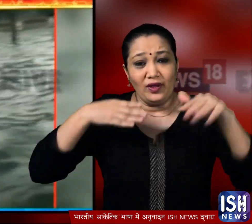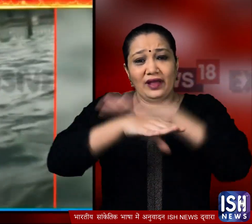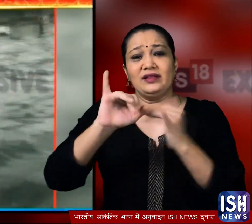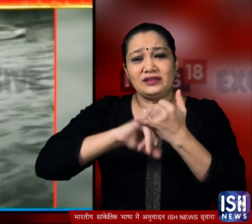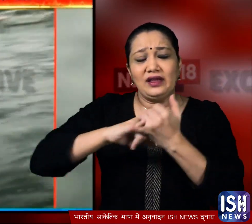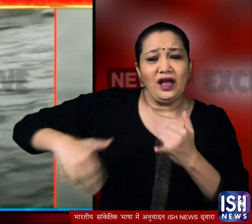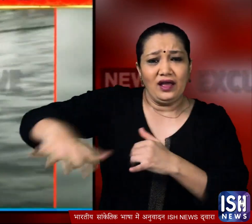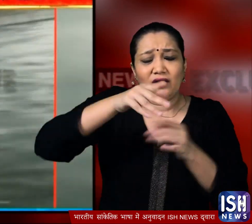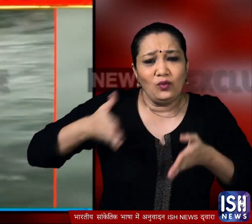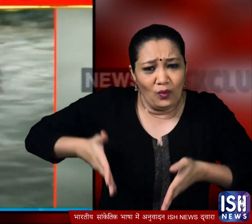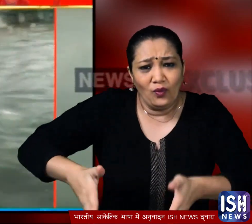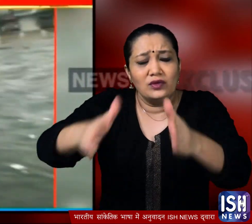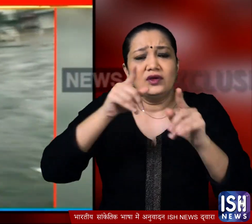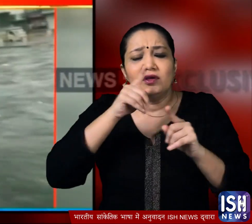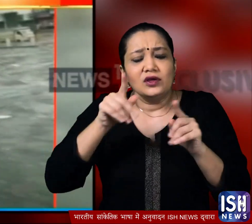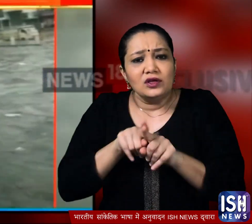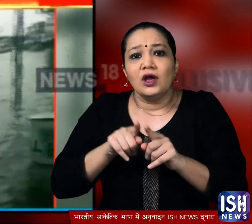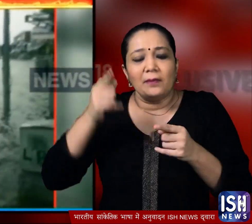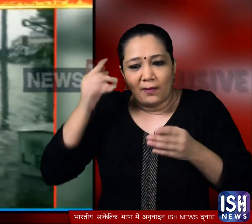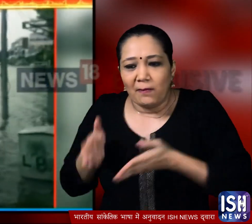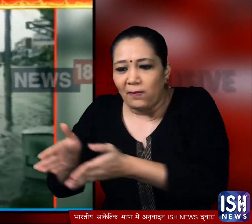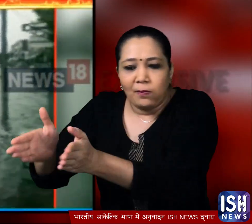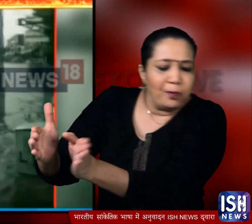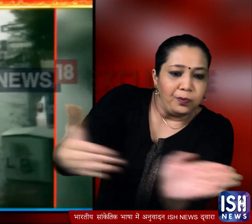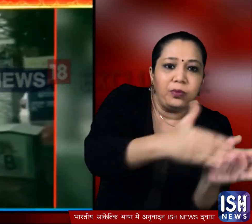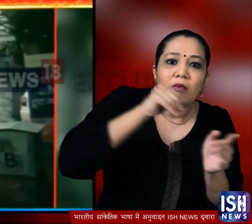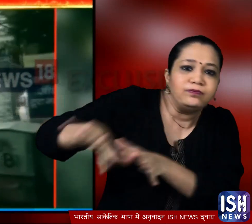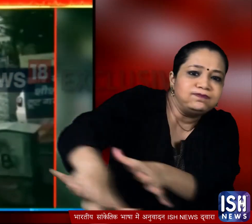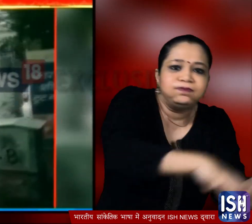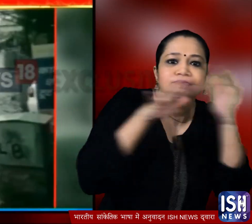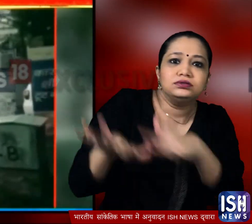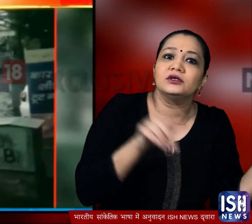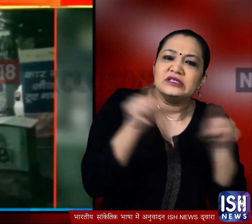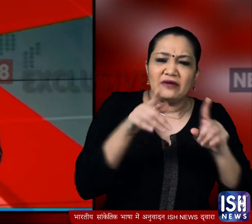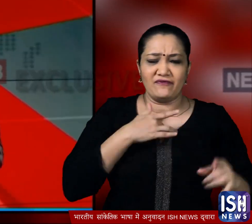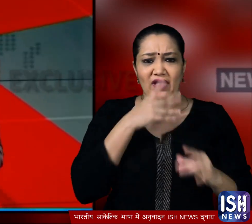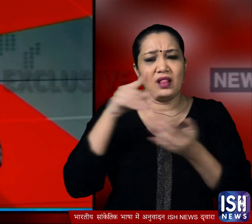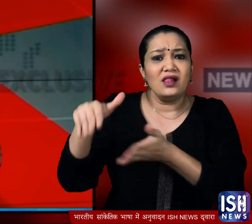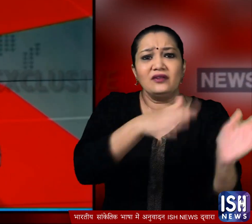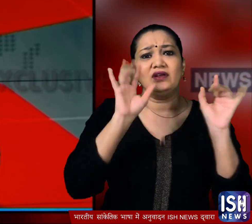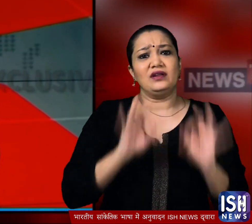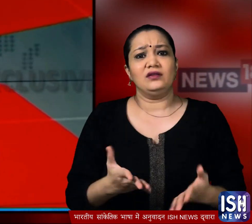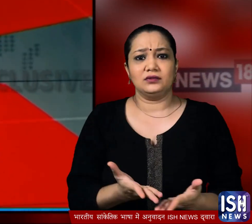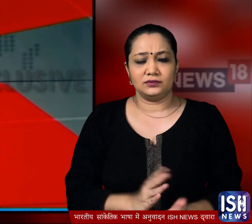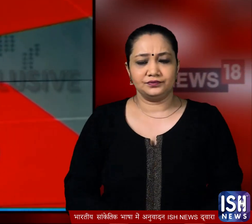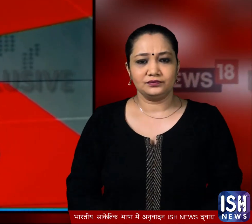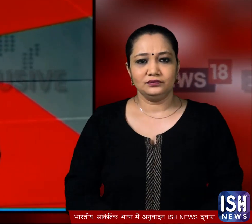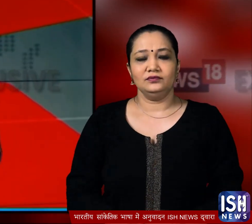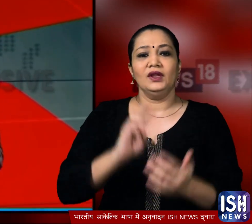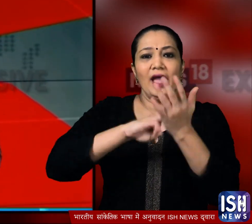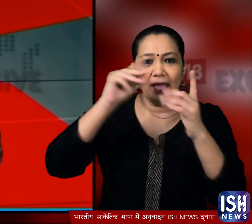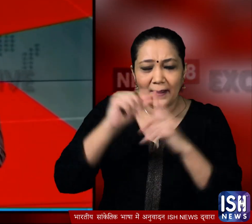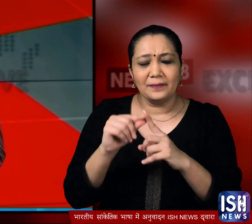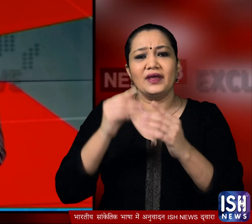ऐसा एहसास दिला दिया जैसे किसी नदी ने अपना रास्ता बदलकर सड़क से बहने का मन बना लिया हो। सौ बात की एक बात है कि पश्चिम मध्य प्रदेश